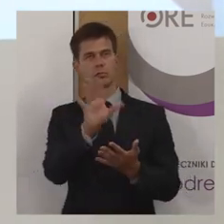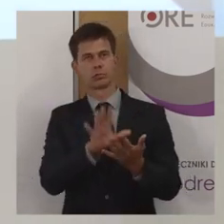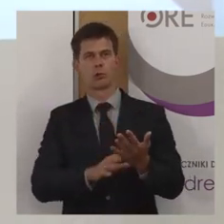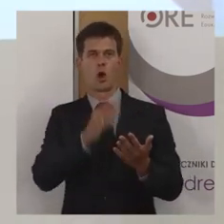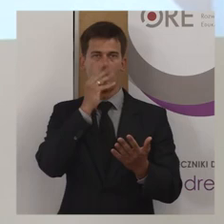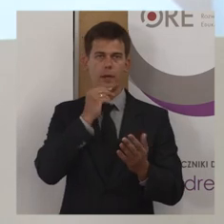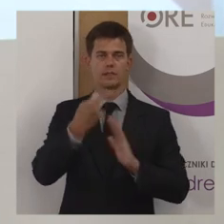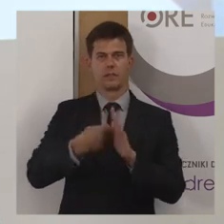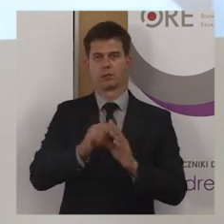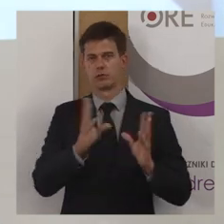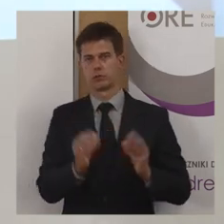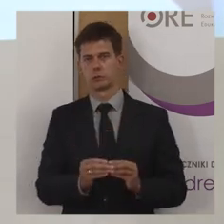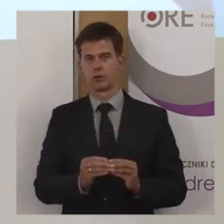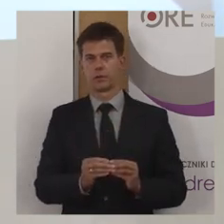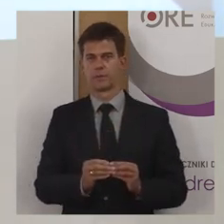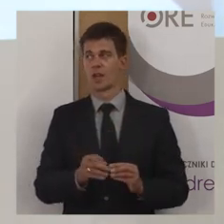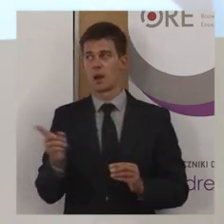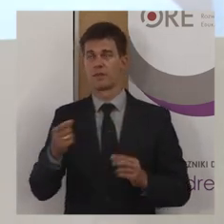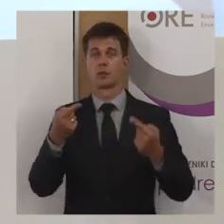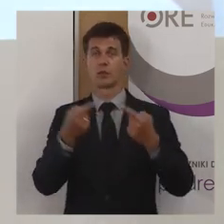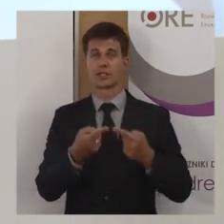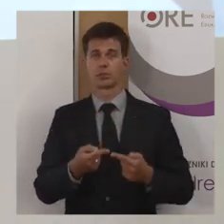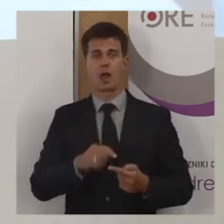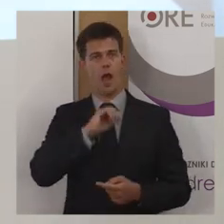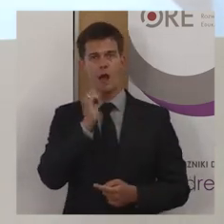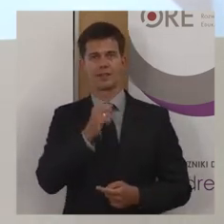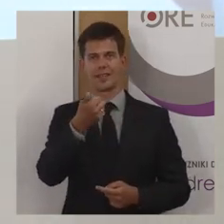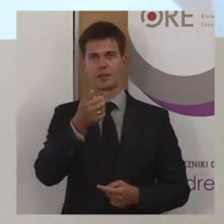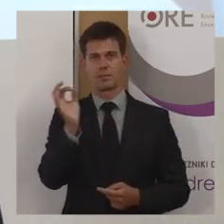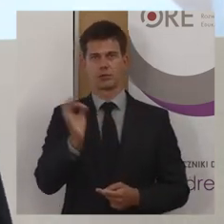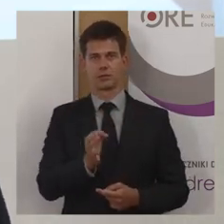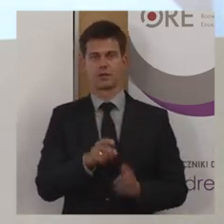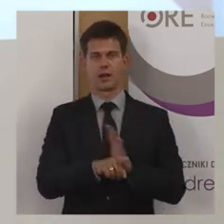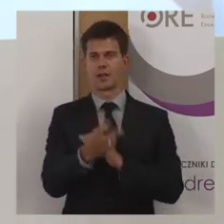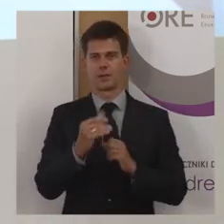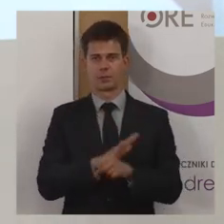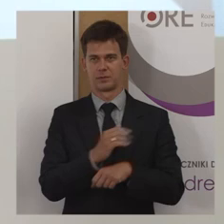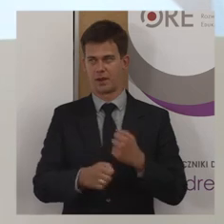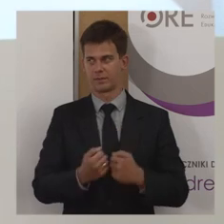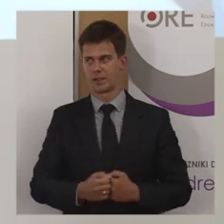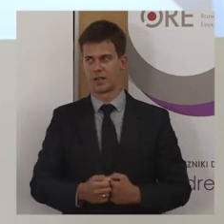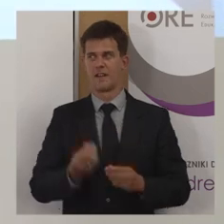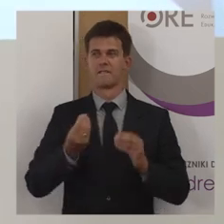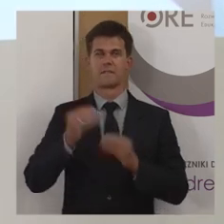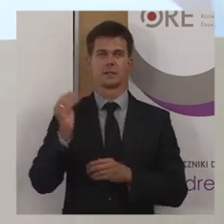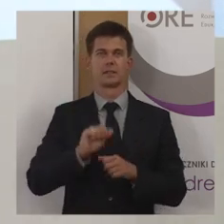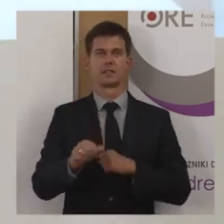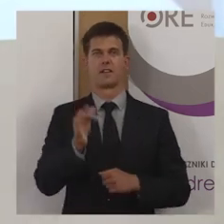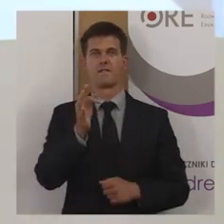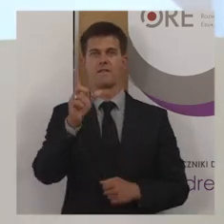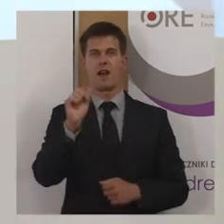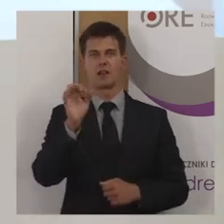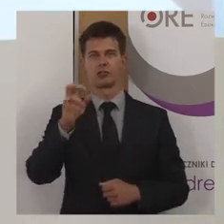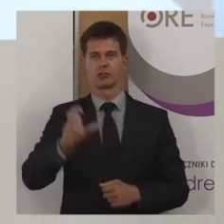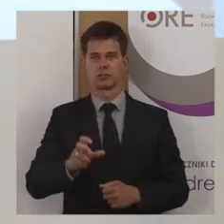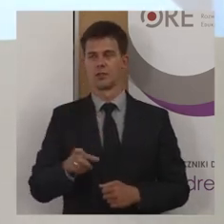nich nie jest dostępny ani w 1% dla osób niepełnosprawnych. Większość z nich jest flashowa i te wszystkie